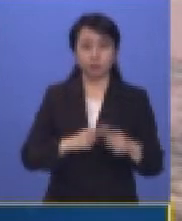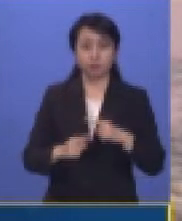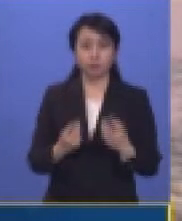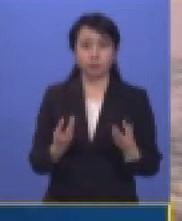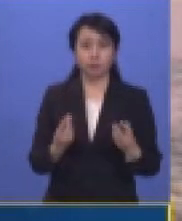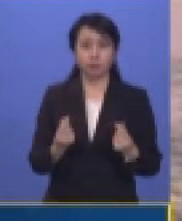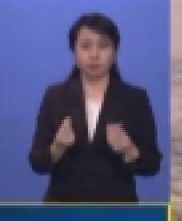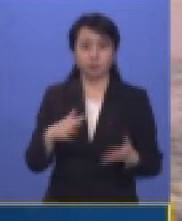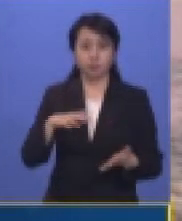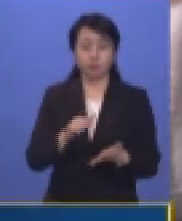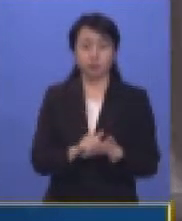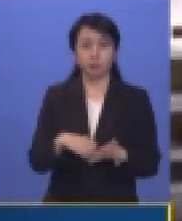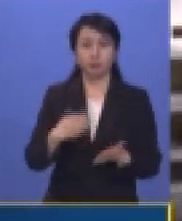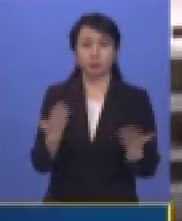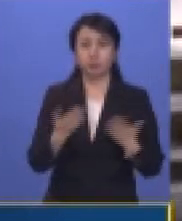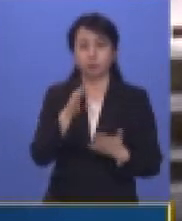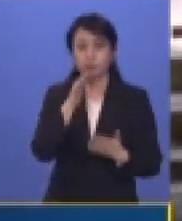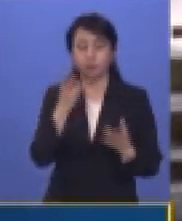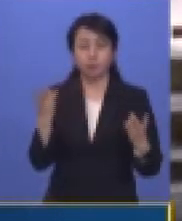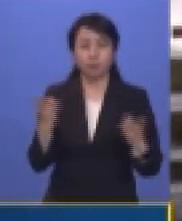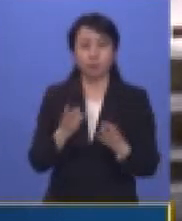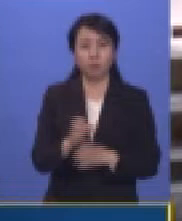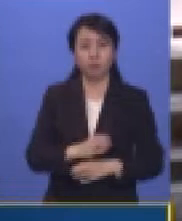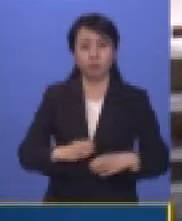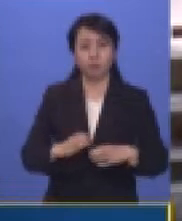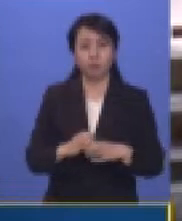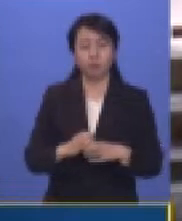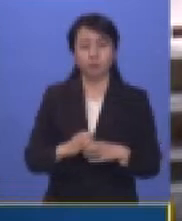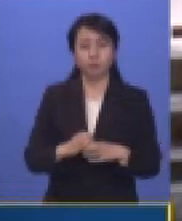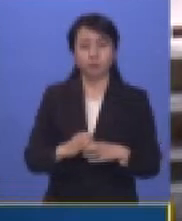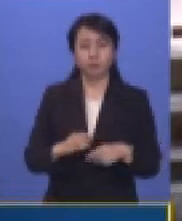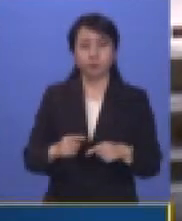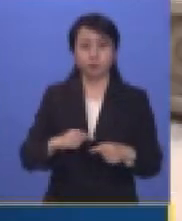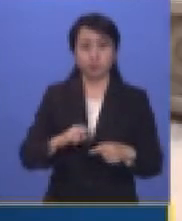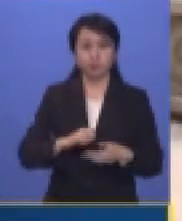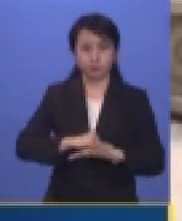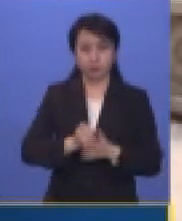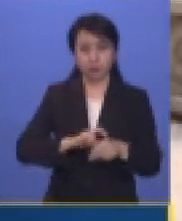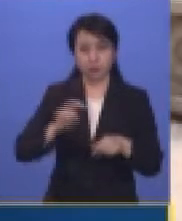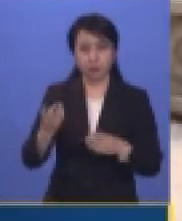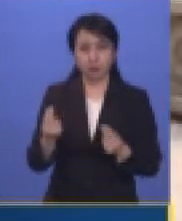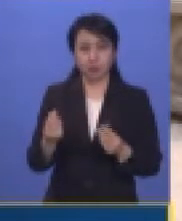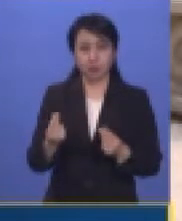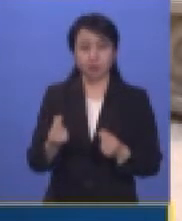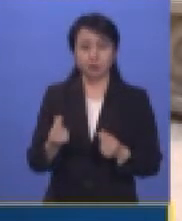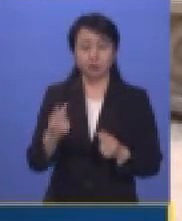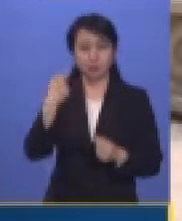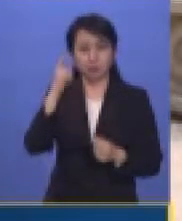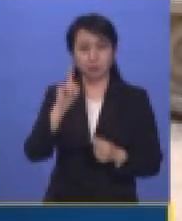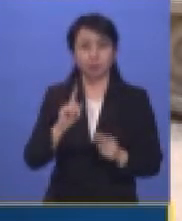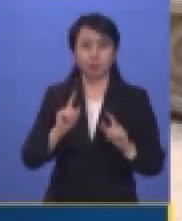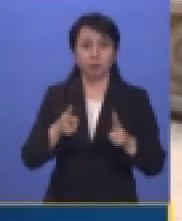что процесс возврата денежных средств занимает значительное время. Необходимо подтверждение перечисления денежных